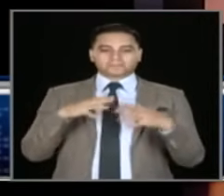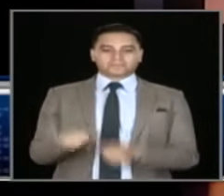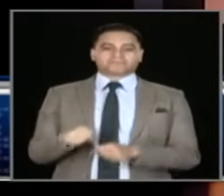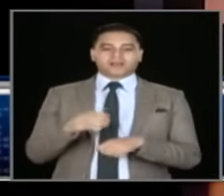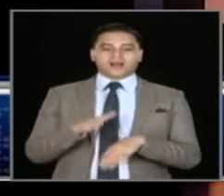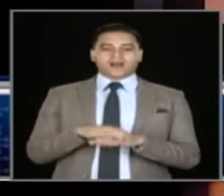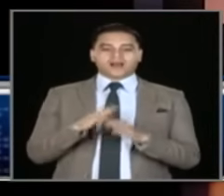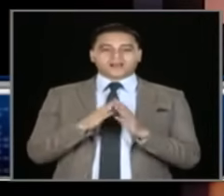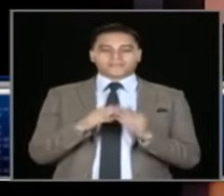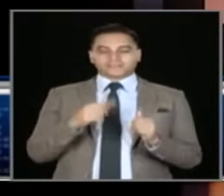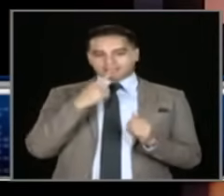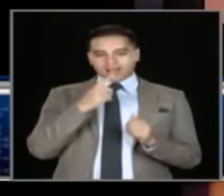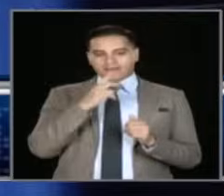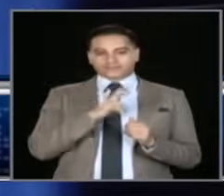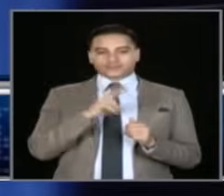1798؟